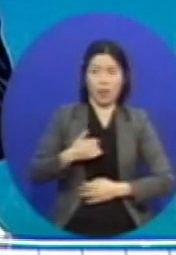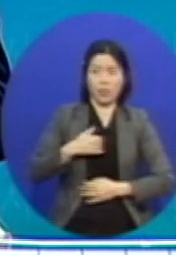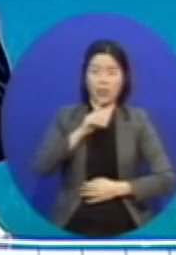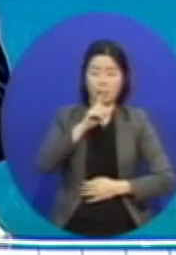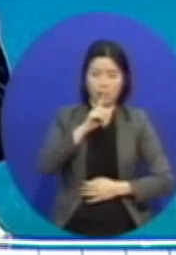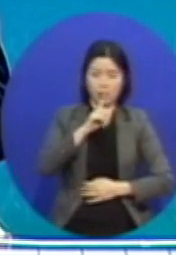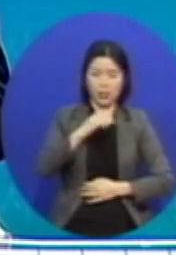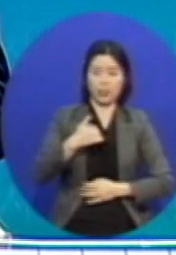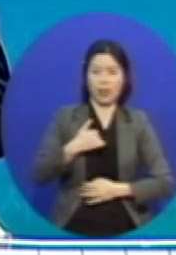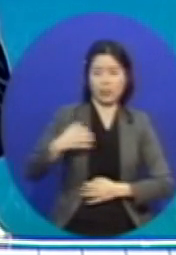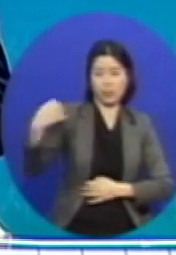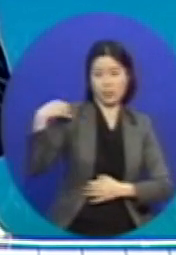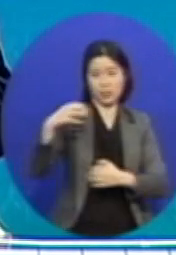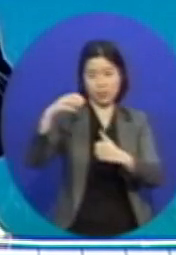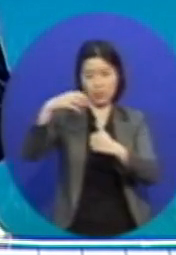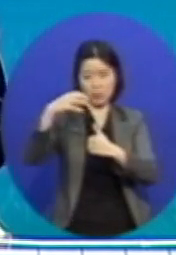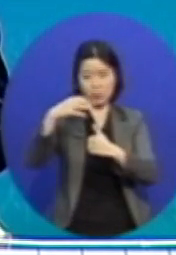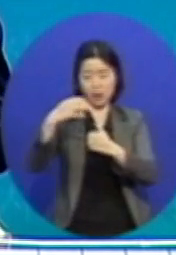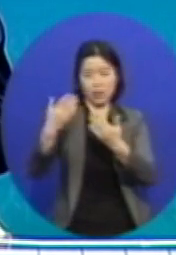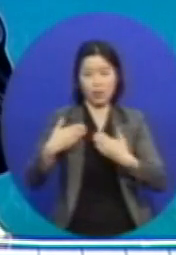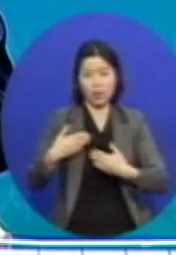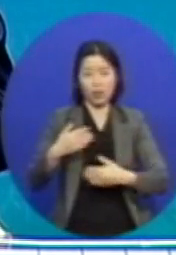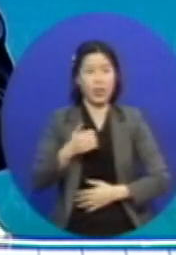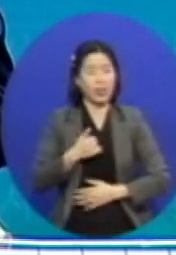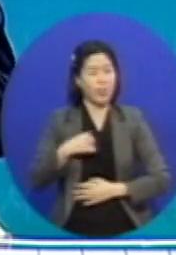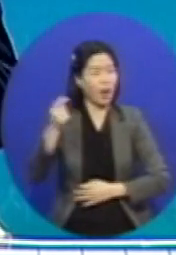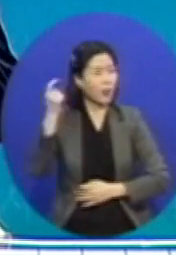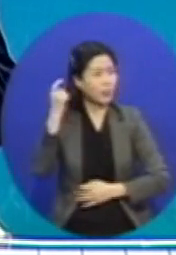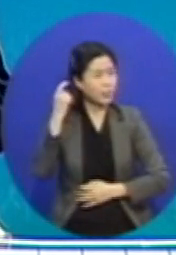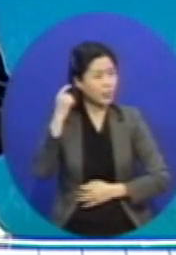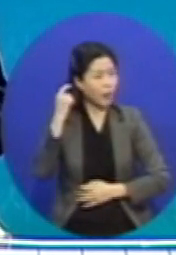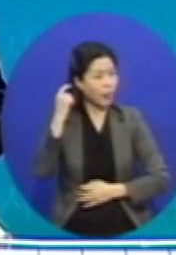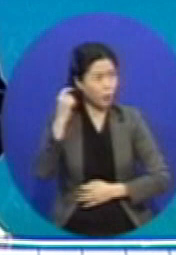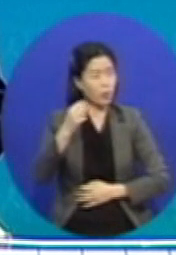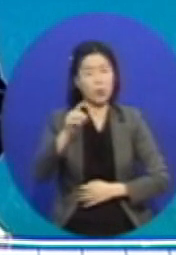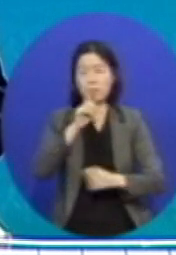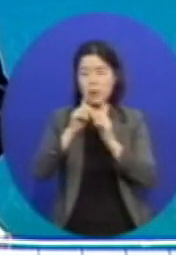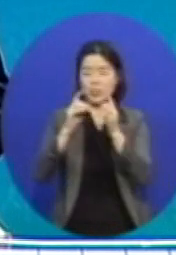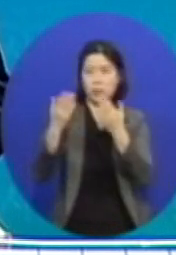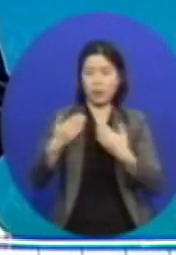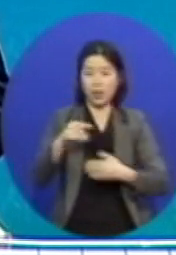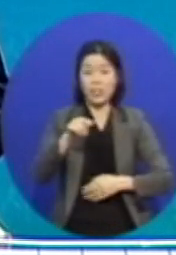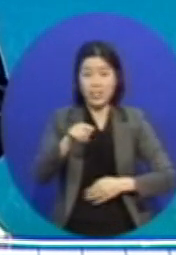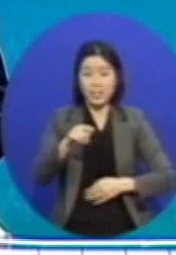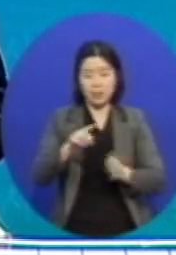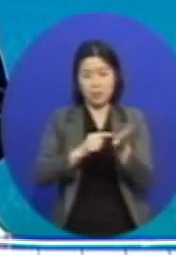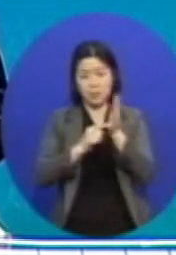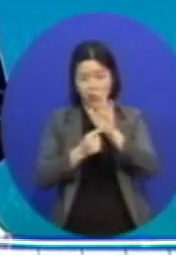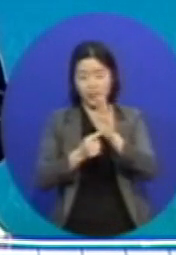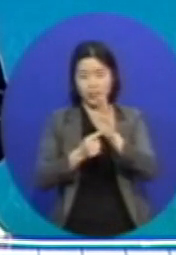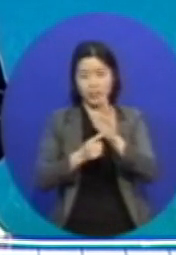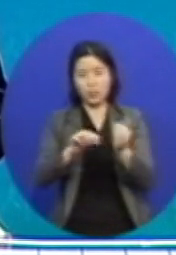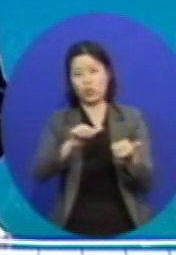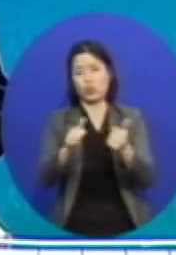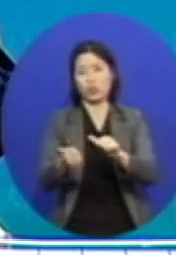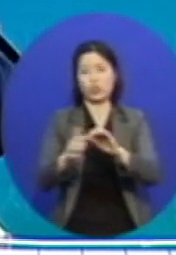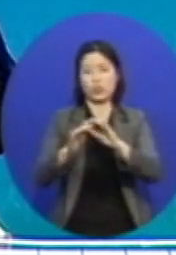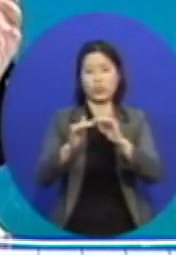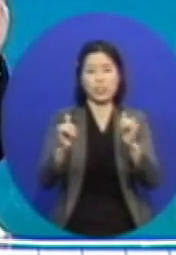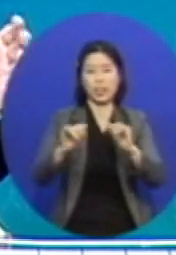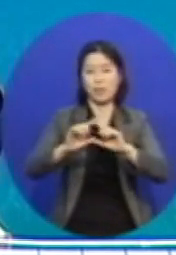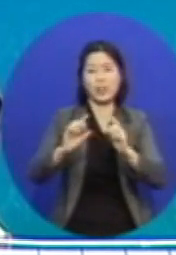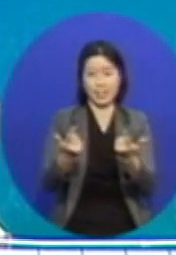책망을 주시는 구나 나 들으라고 하시는 말씀이 구나 이렇게 느껴지는 것 자체는 죽음 건 아내가 말입니다